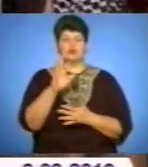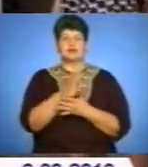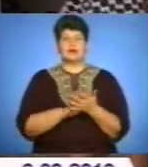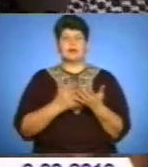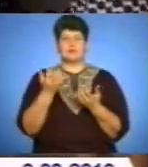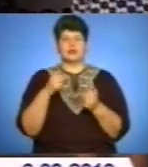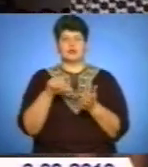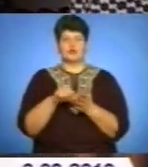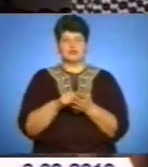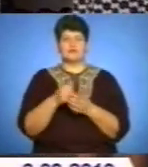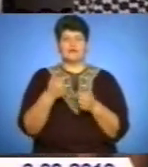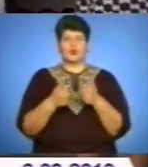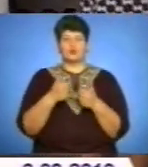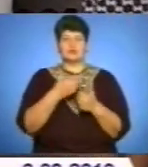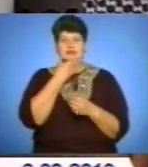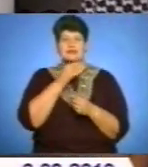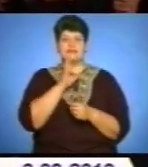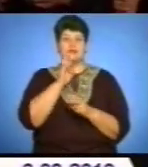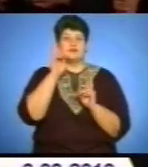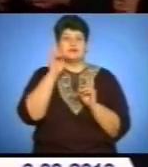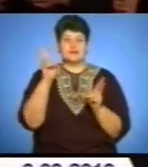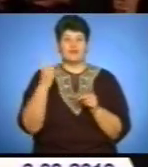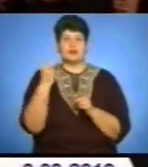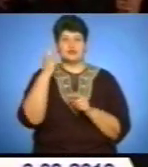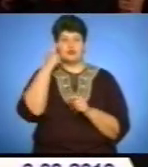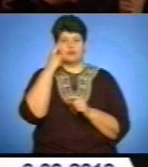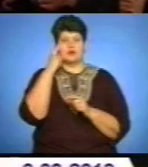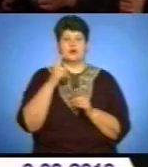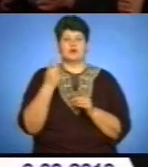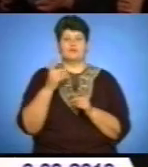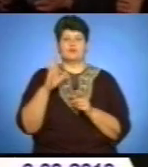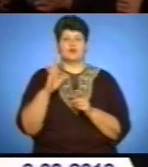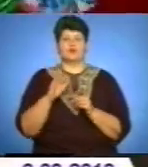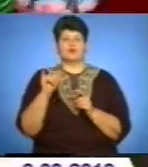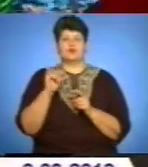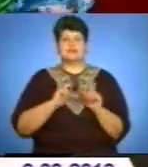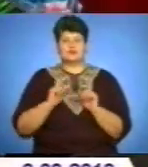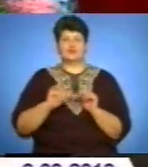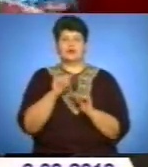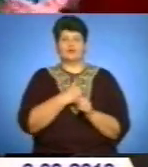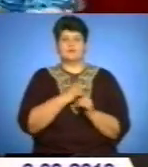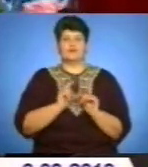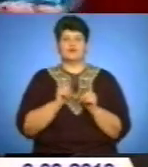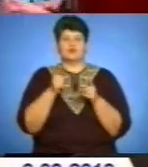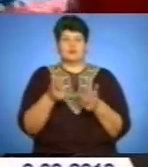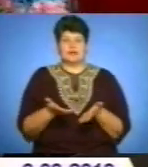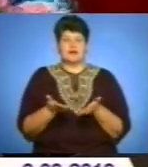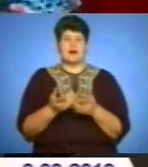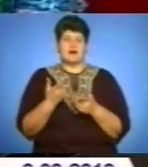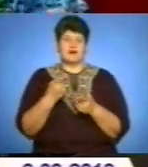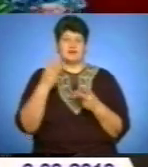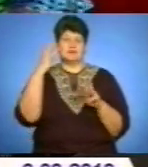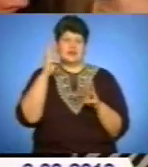конкурсі краси дівчина, ще не знає. Адже найперше думає про вищий навчальний заклад, у якому мріє вступити. А модельна справа – це лише хобі,